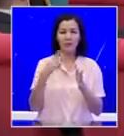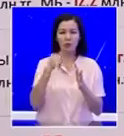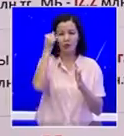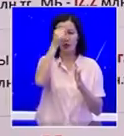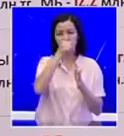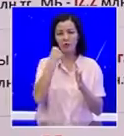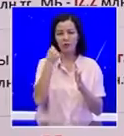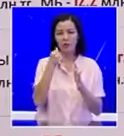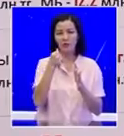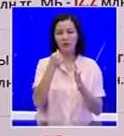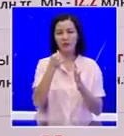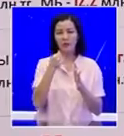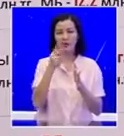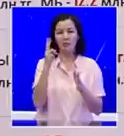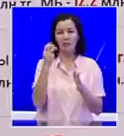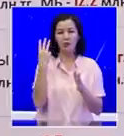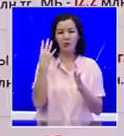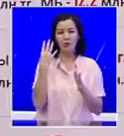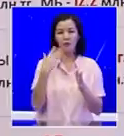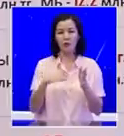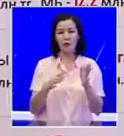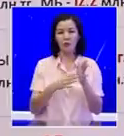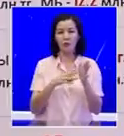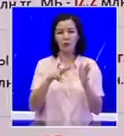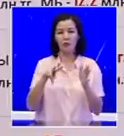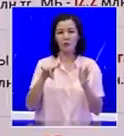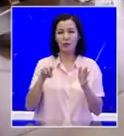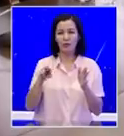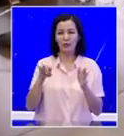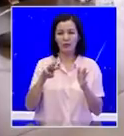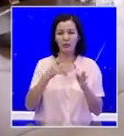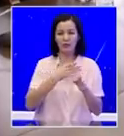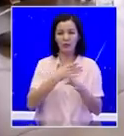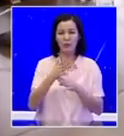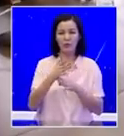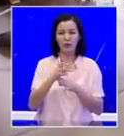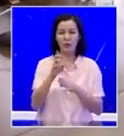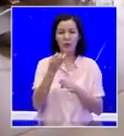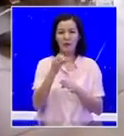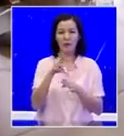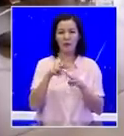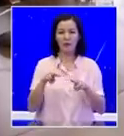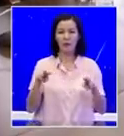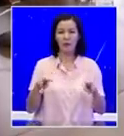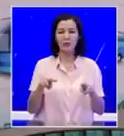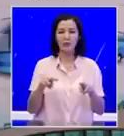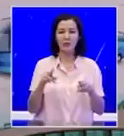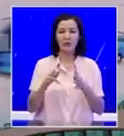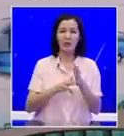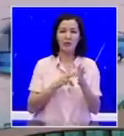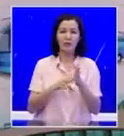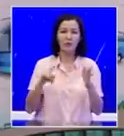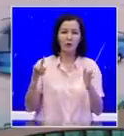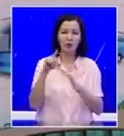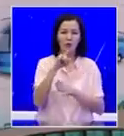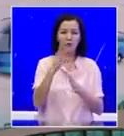2020 жылы 229 миллиард теңге көзделген. Бейбіт Атамқұлов сондай ақ теміржол, су және әуе көлігіне